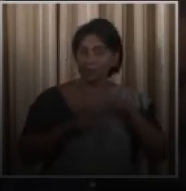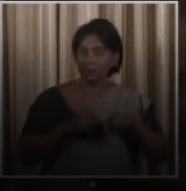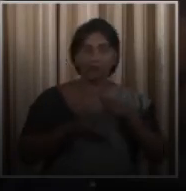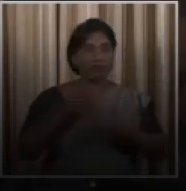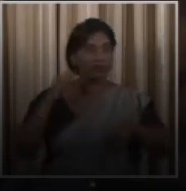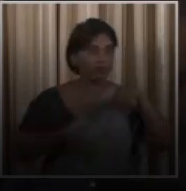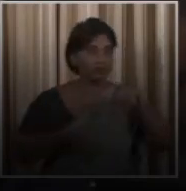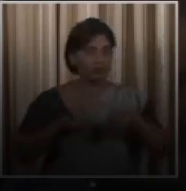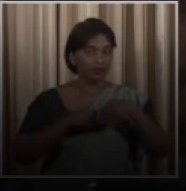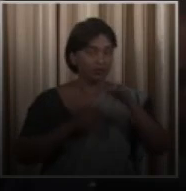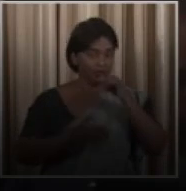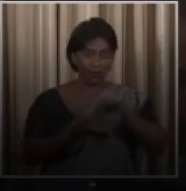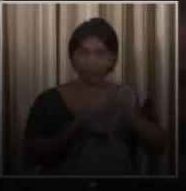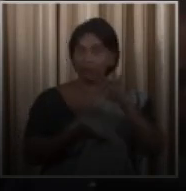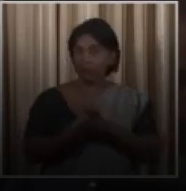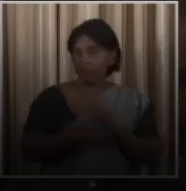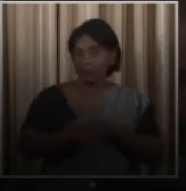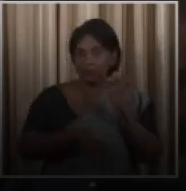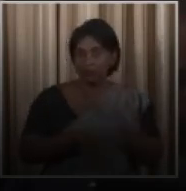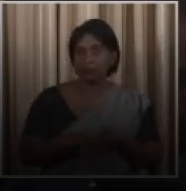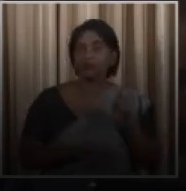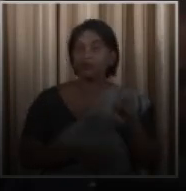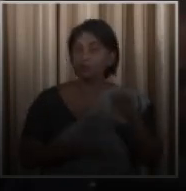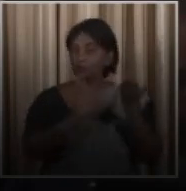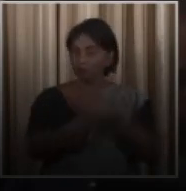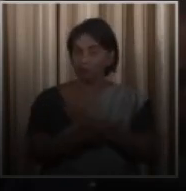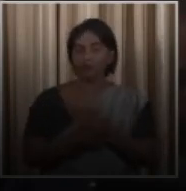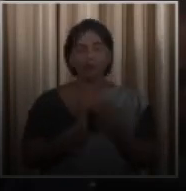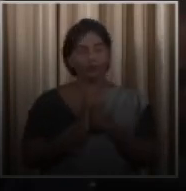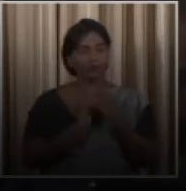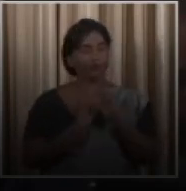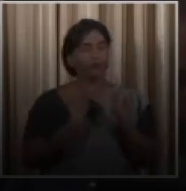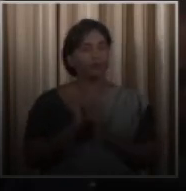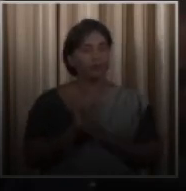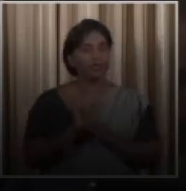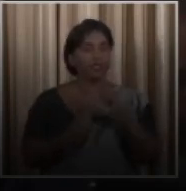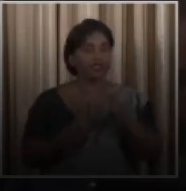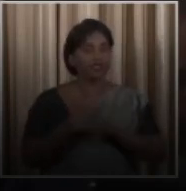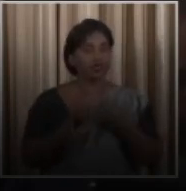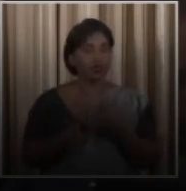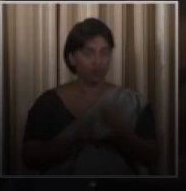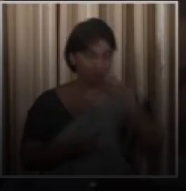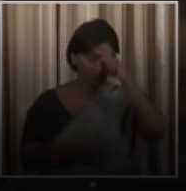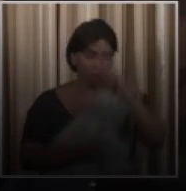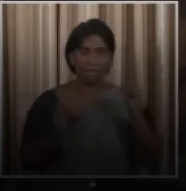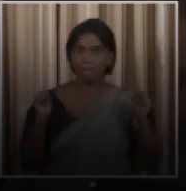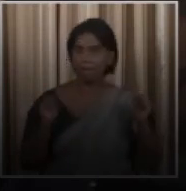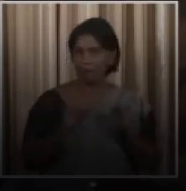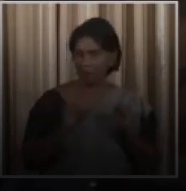මැතිවරණය පැවැත්වීමට නියමිතව තිබුණු වෙලාවේ ඒවකට හිටපු ගරු අග්‍රාමාත්‍ය සර් ජෝන් කොතලාවල මැතිතුමා බය